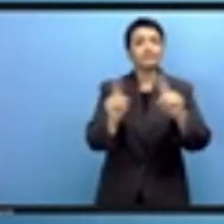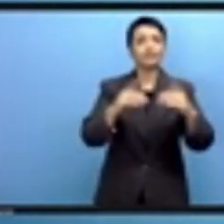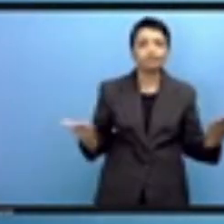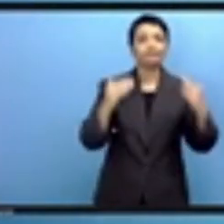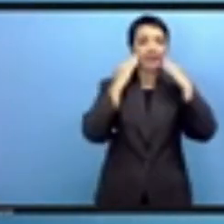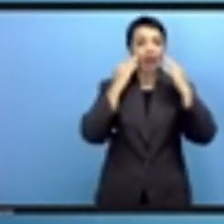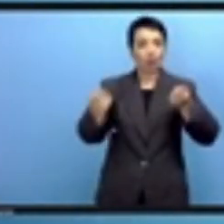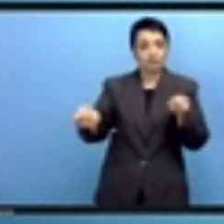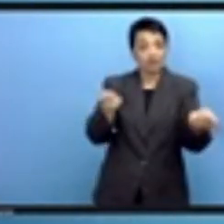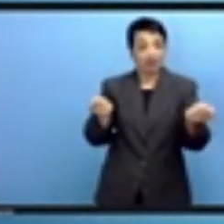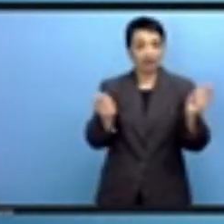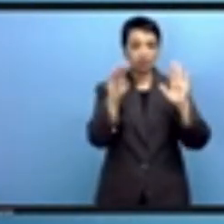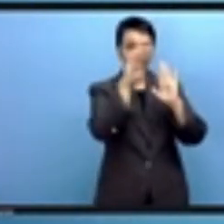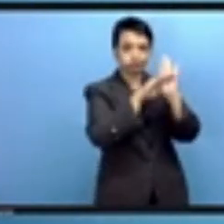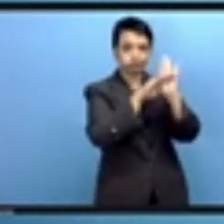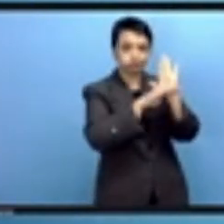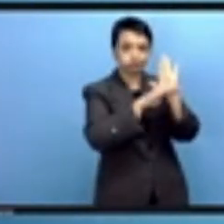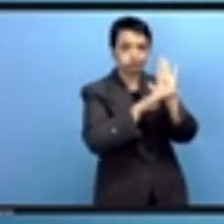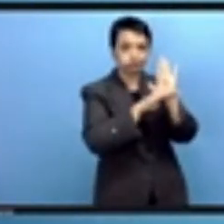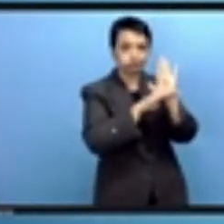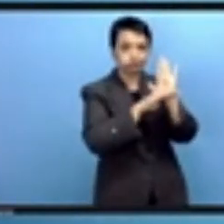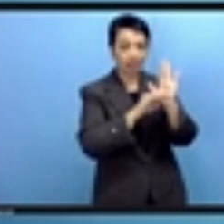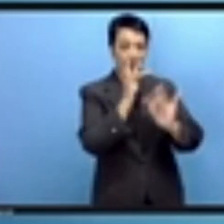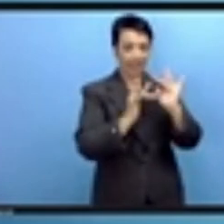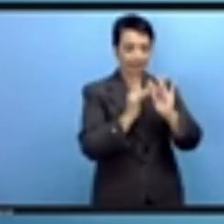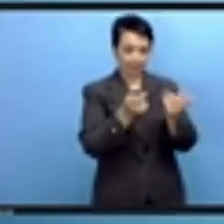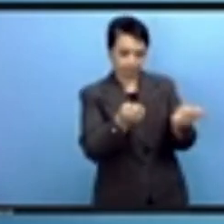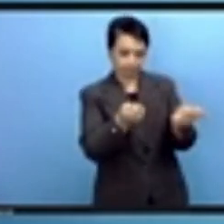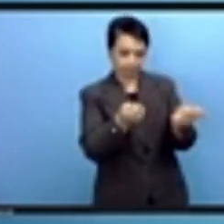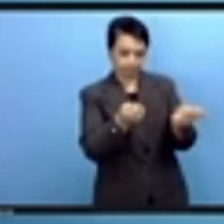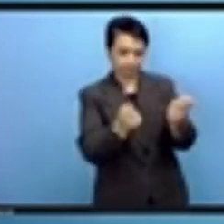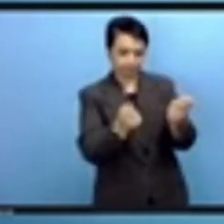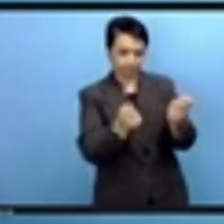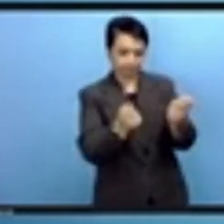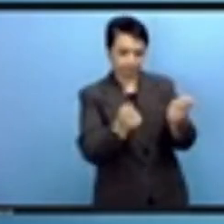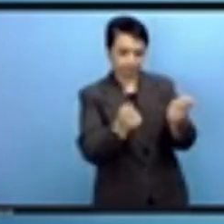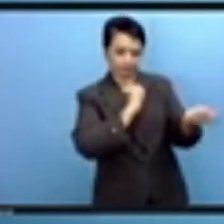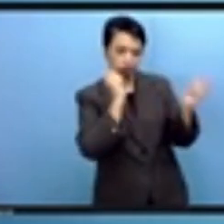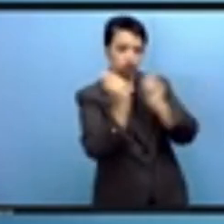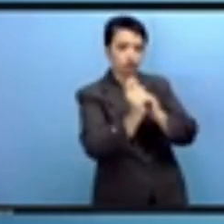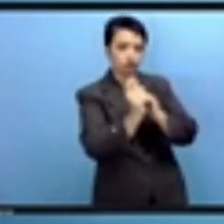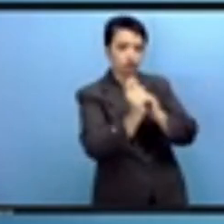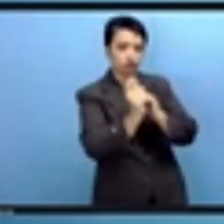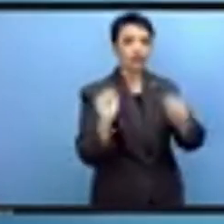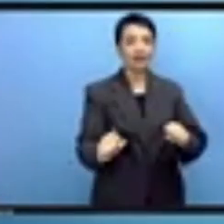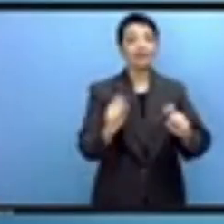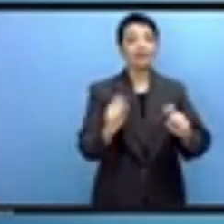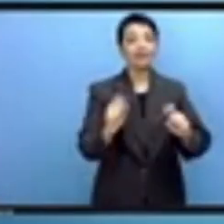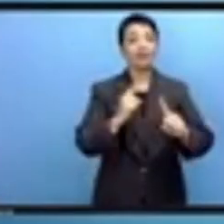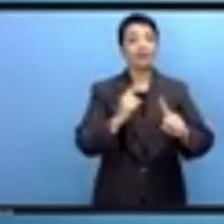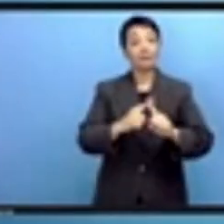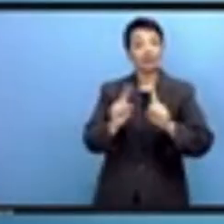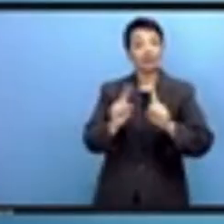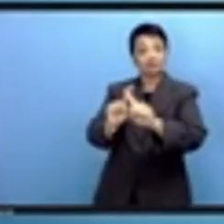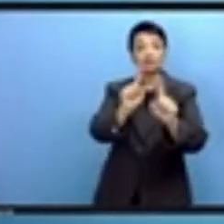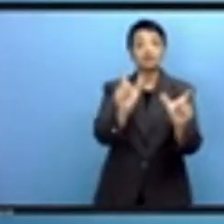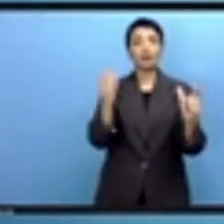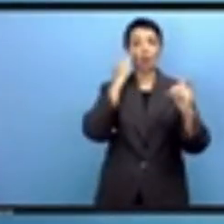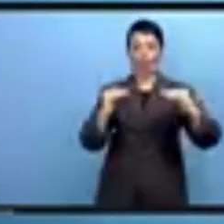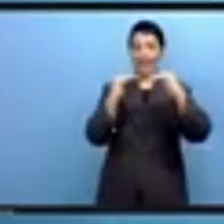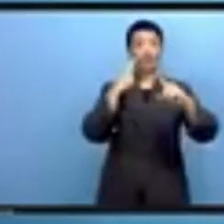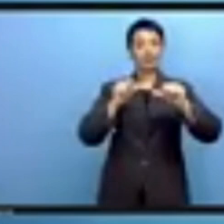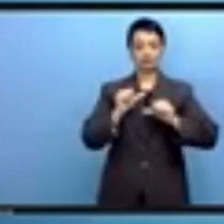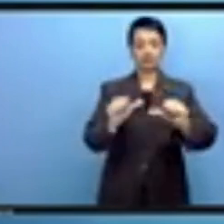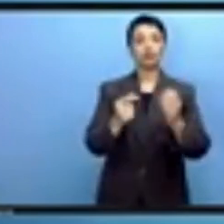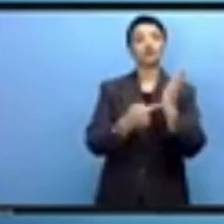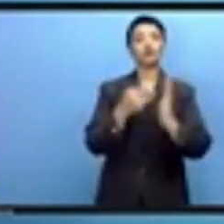它在持续的数字互联网的治理，来确保我们能够有可持续